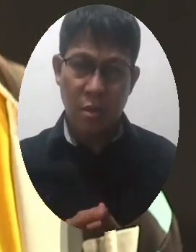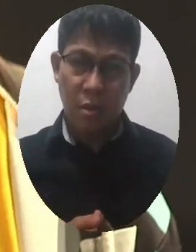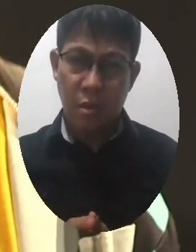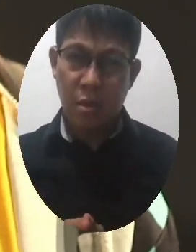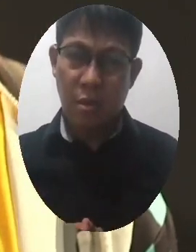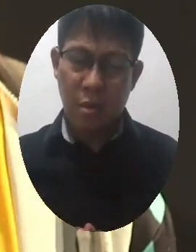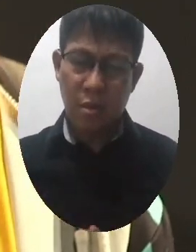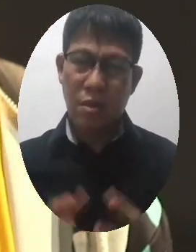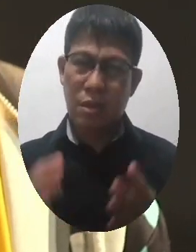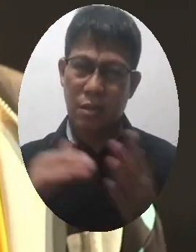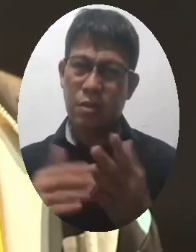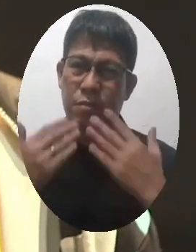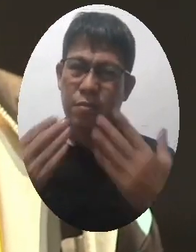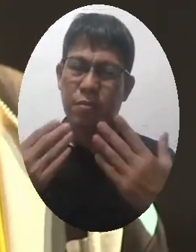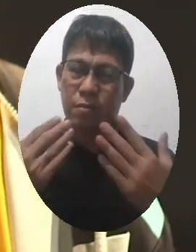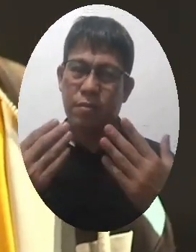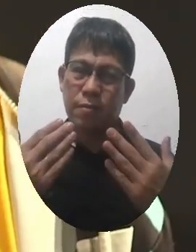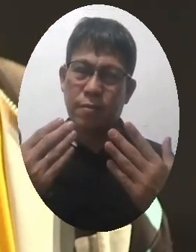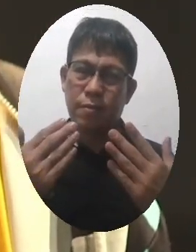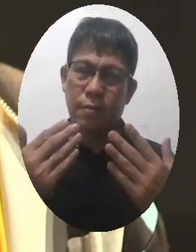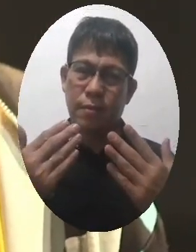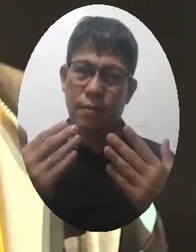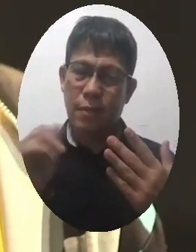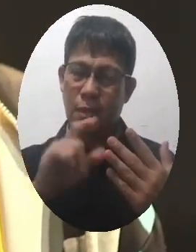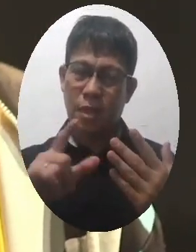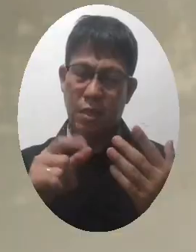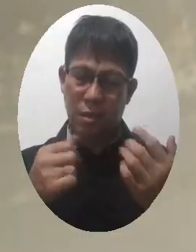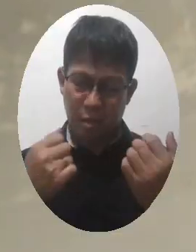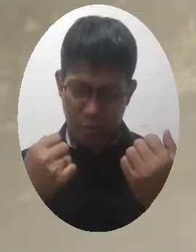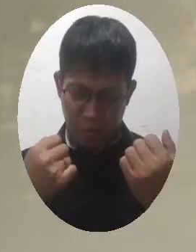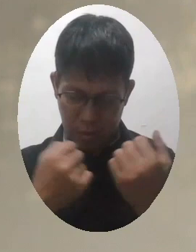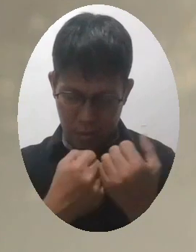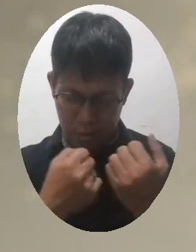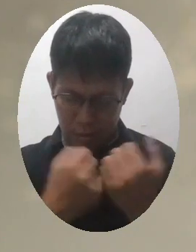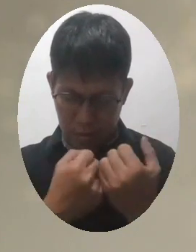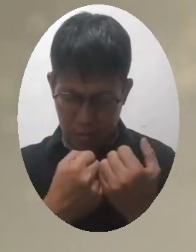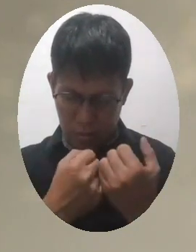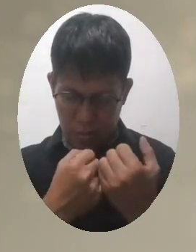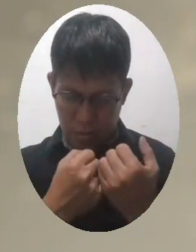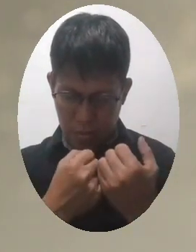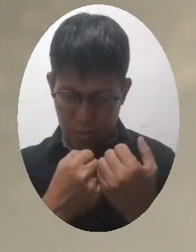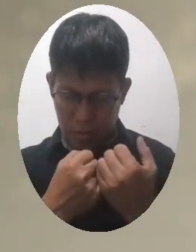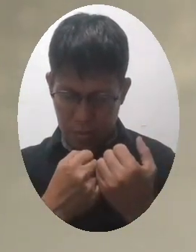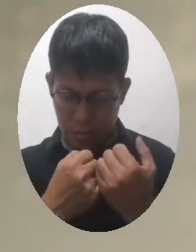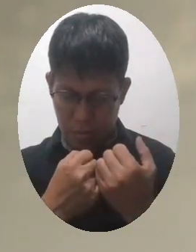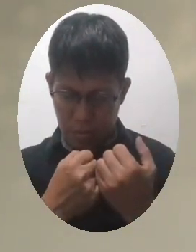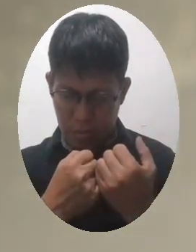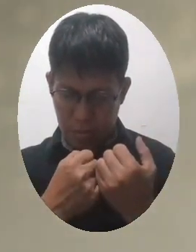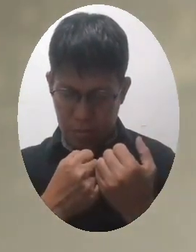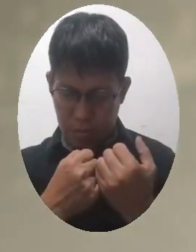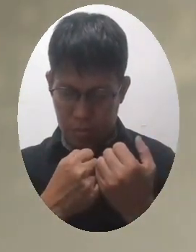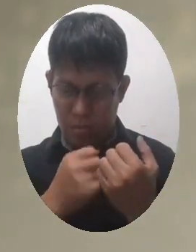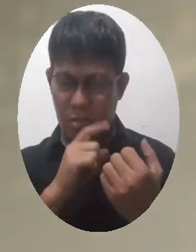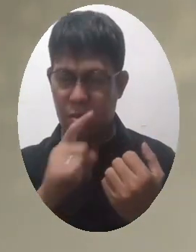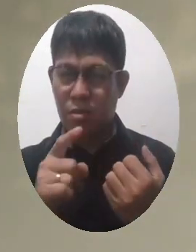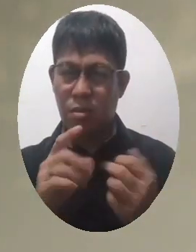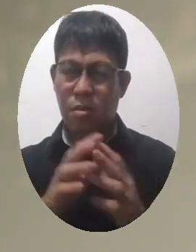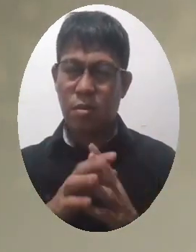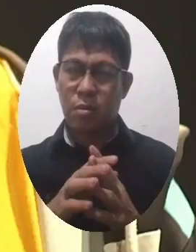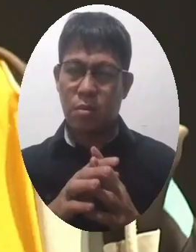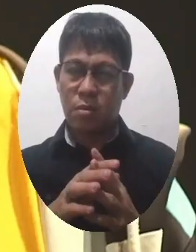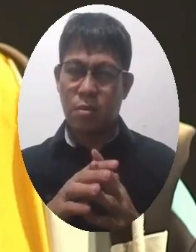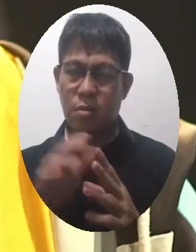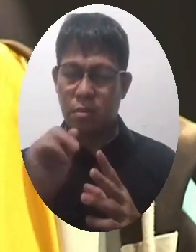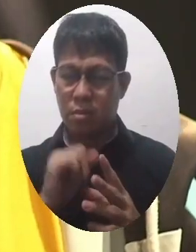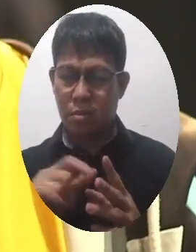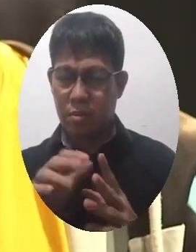Kaya nagpapasalamat po ako sa mga donors po ngayon na nagbigay po ng mga gift pack po